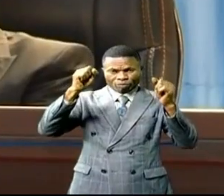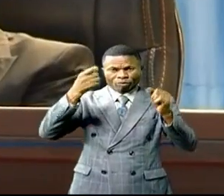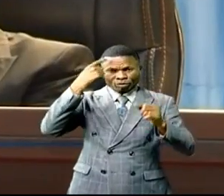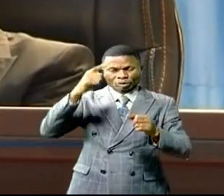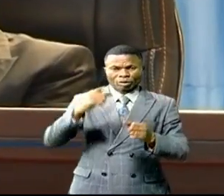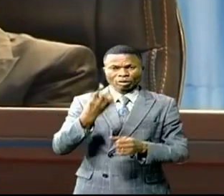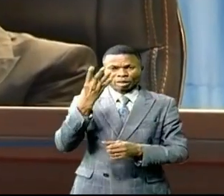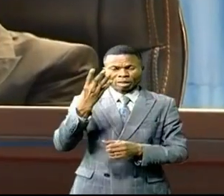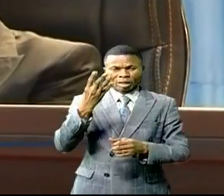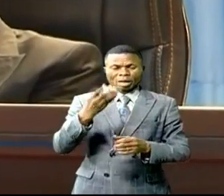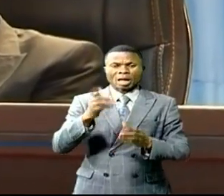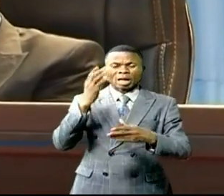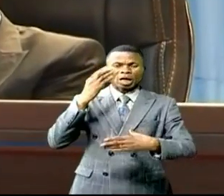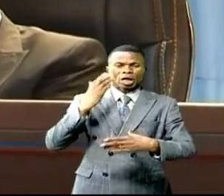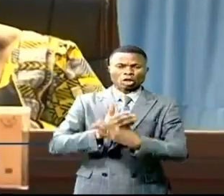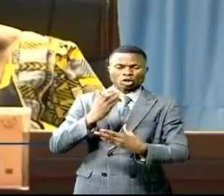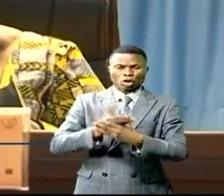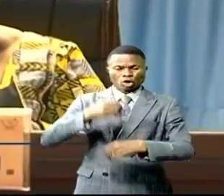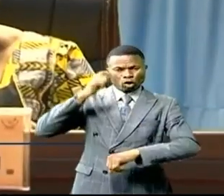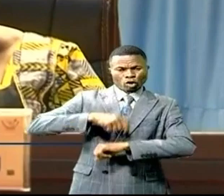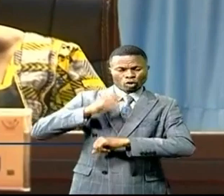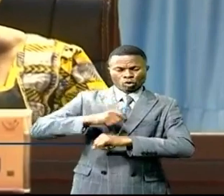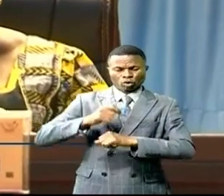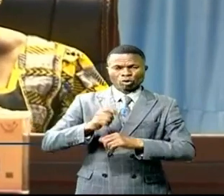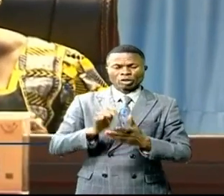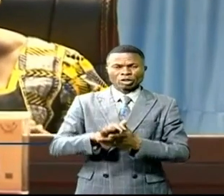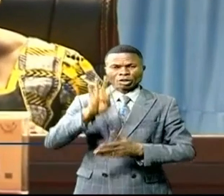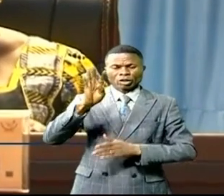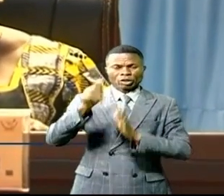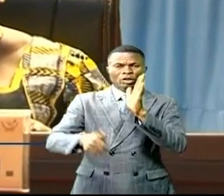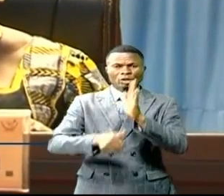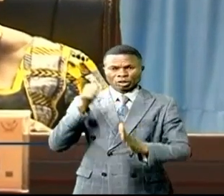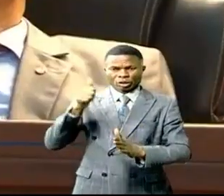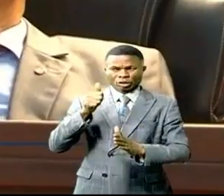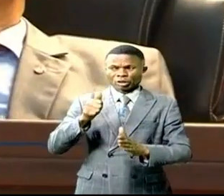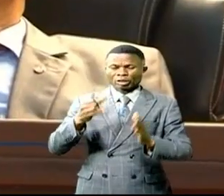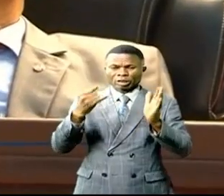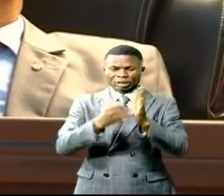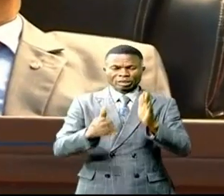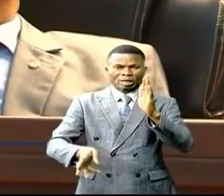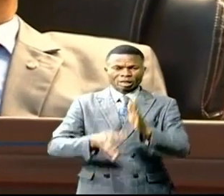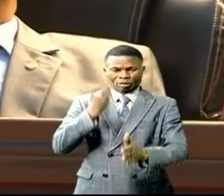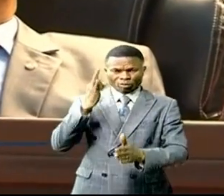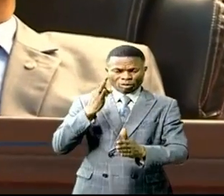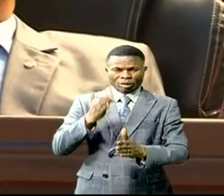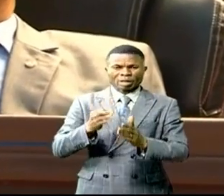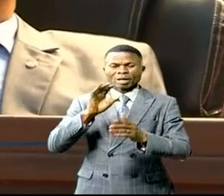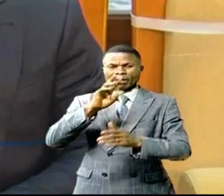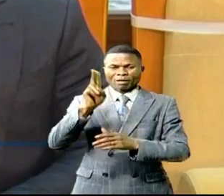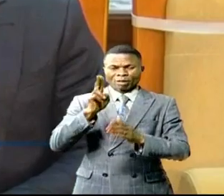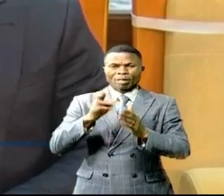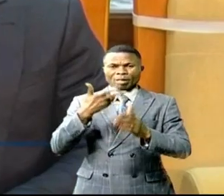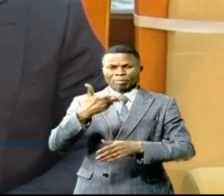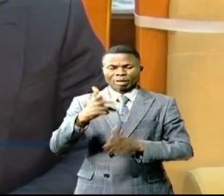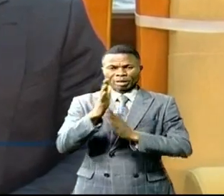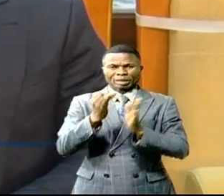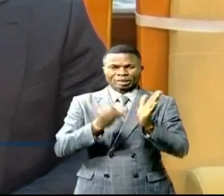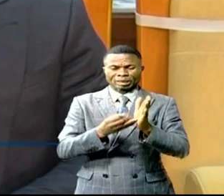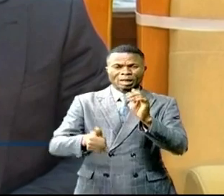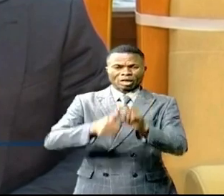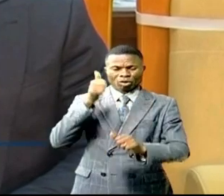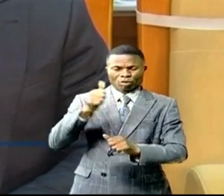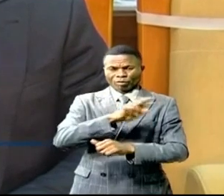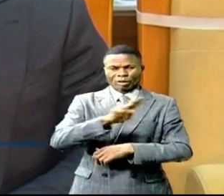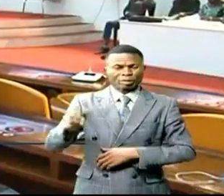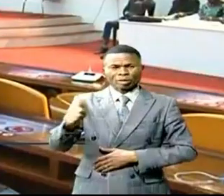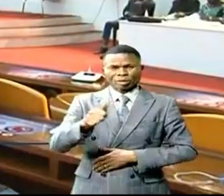quatre procès-verbaux de quatre plénières du jeudi 11, samedi 13, lundi 15 et mercredi 17 novembre